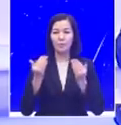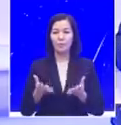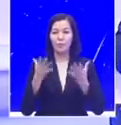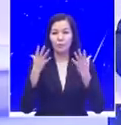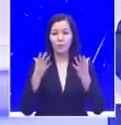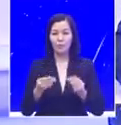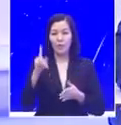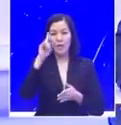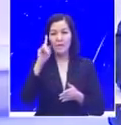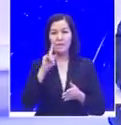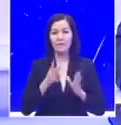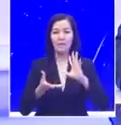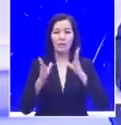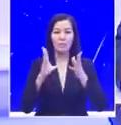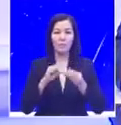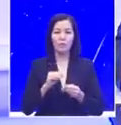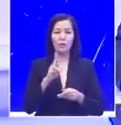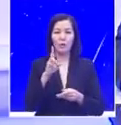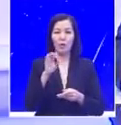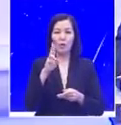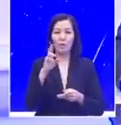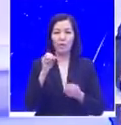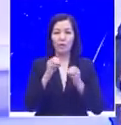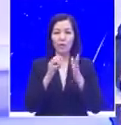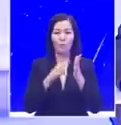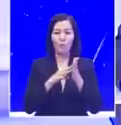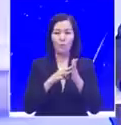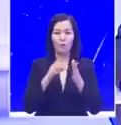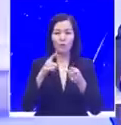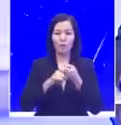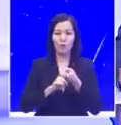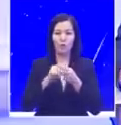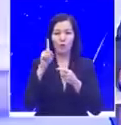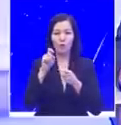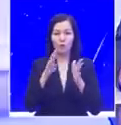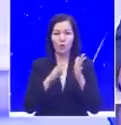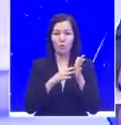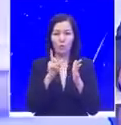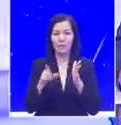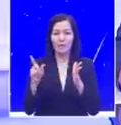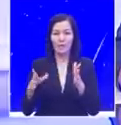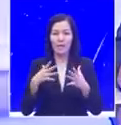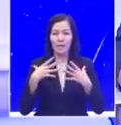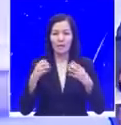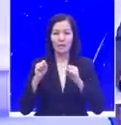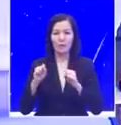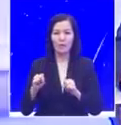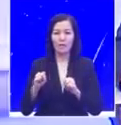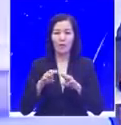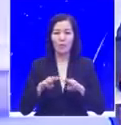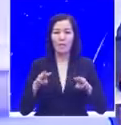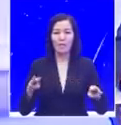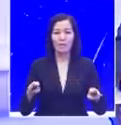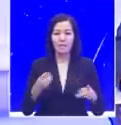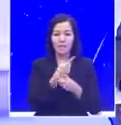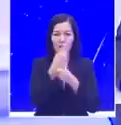Соңғы мәлімет бойынша елде COVID-19 жұқтырған адам саны 109-ға жетті. Денсаулық сақтау министрлігі баспасөз қызметінің